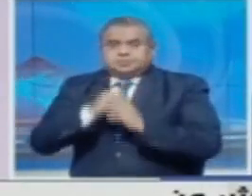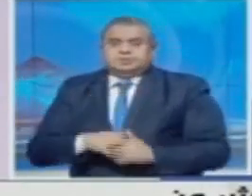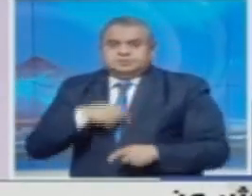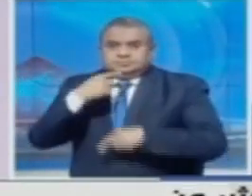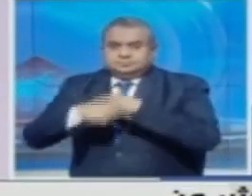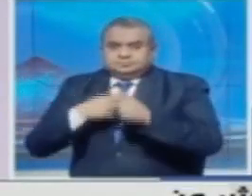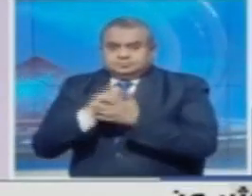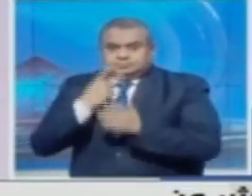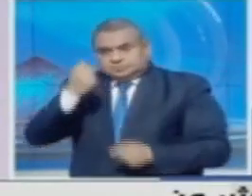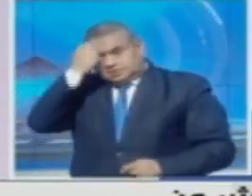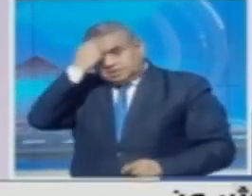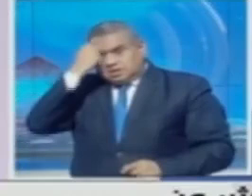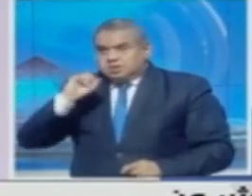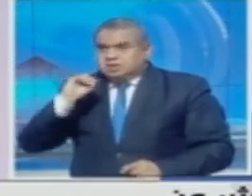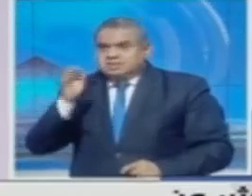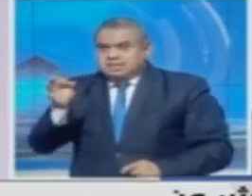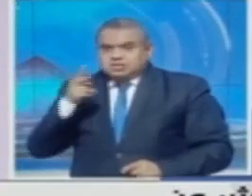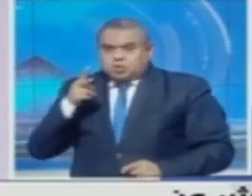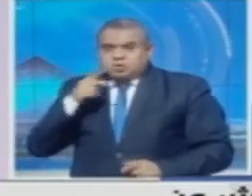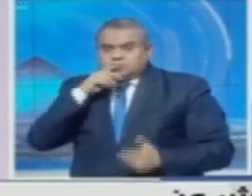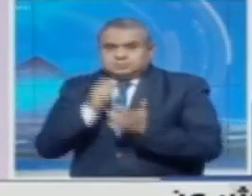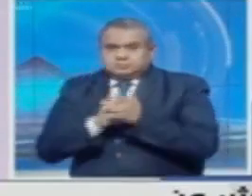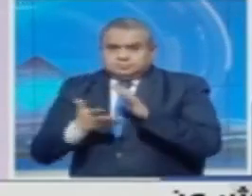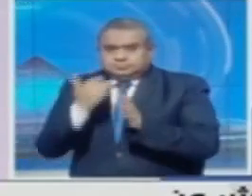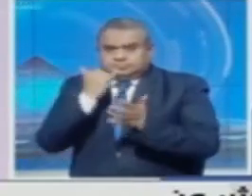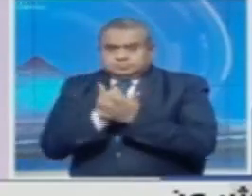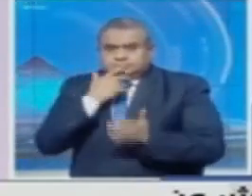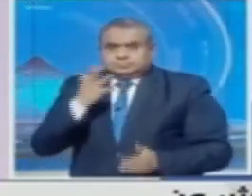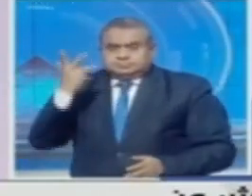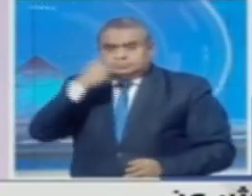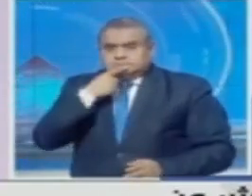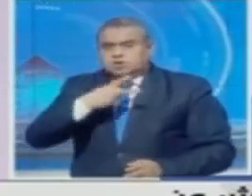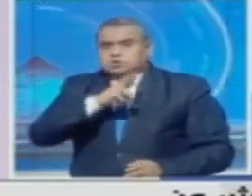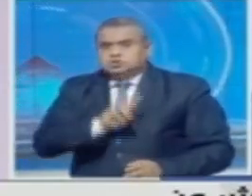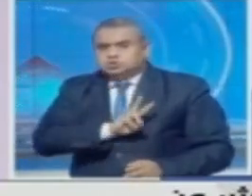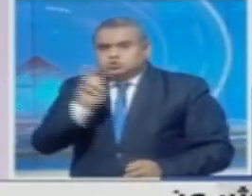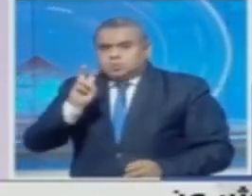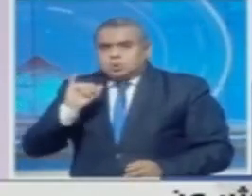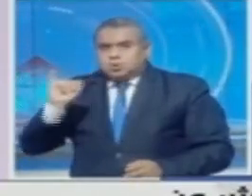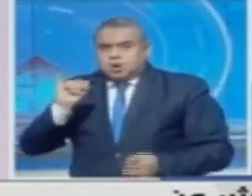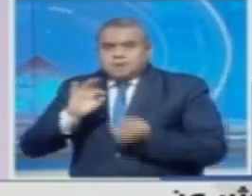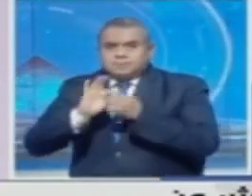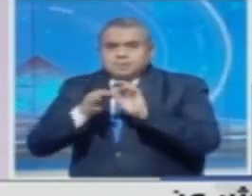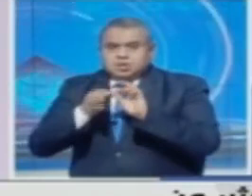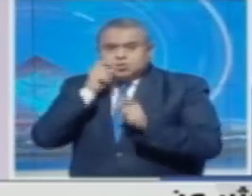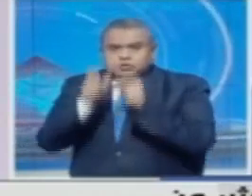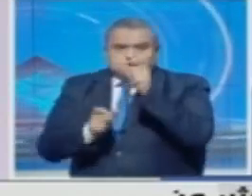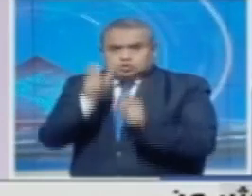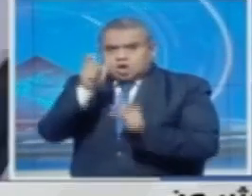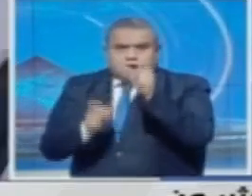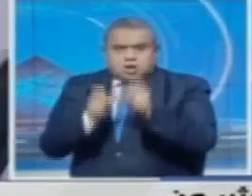عام 2023 هناك أكثر من 750 مليون شخص